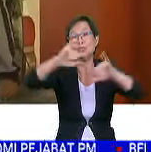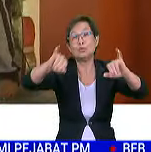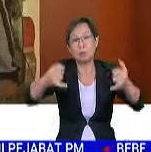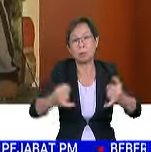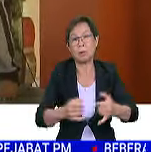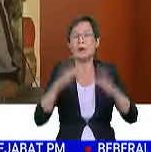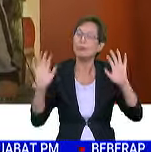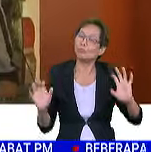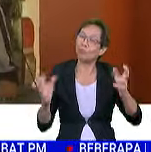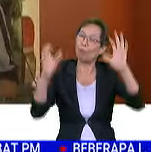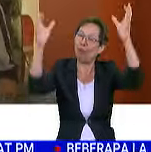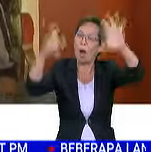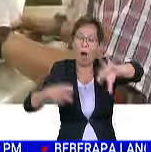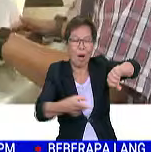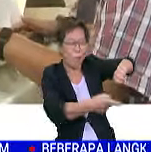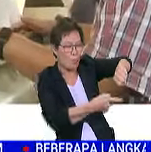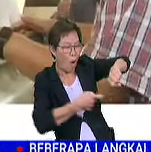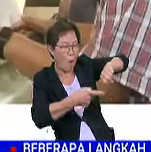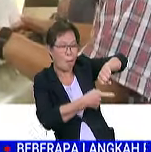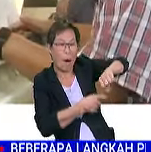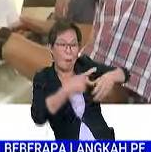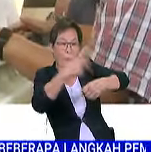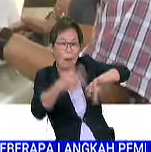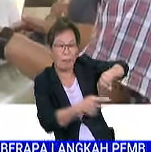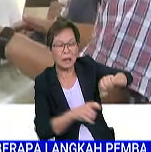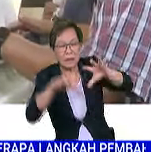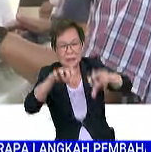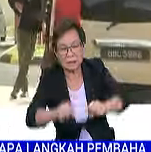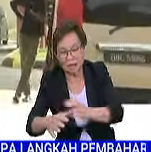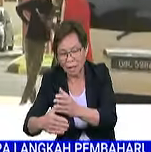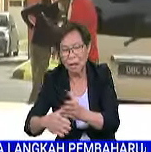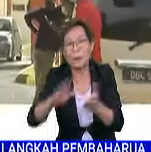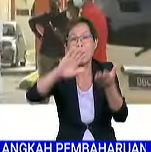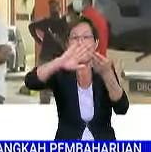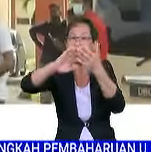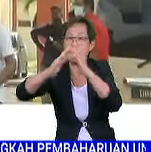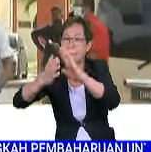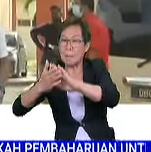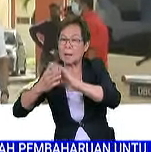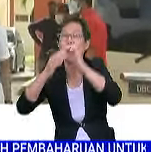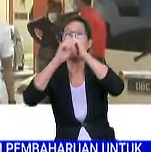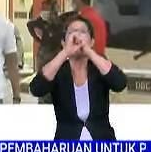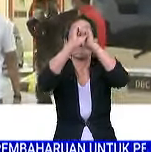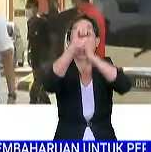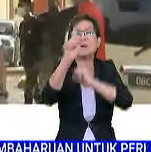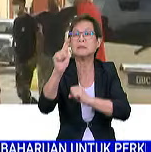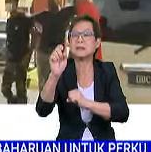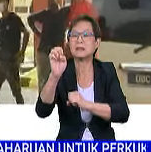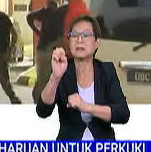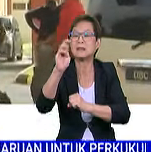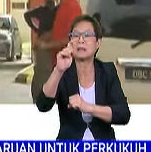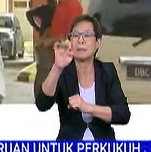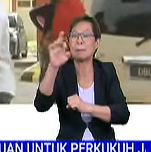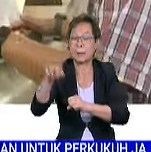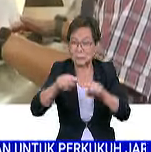ketika sambutan perayaan menuai padi dan menangkap ikan sungai masyarakat orang asli suku kaum Temiar di kawasan